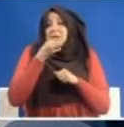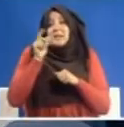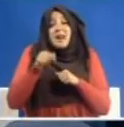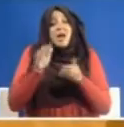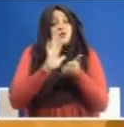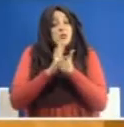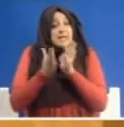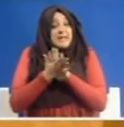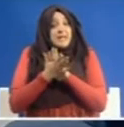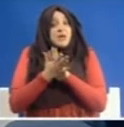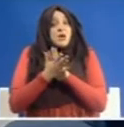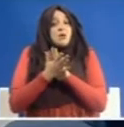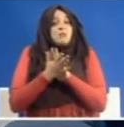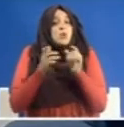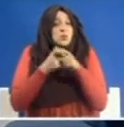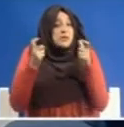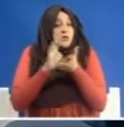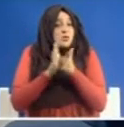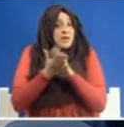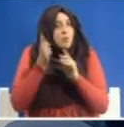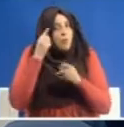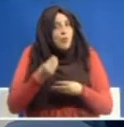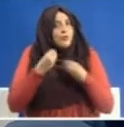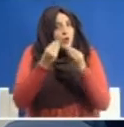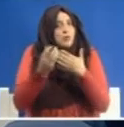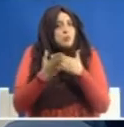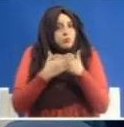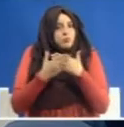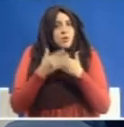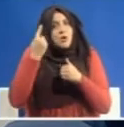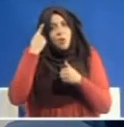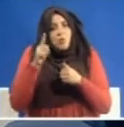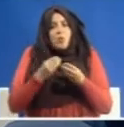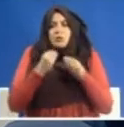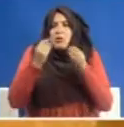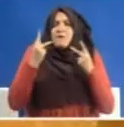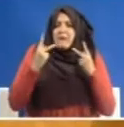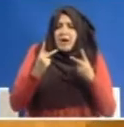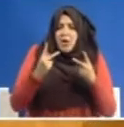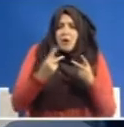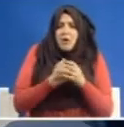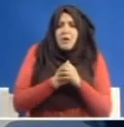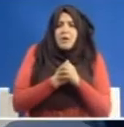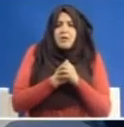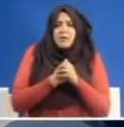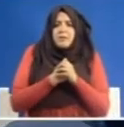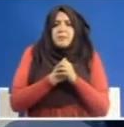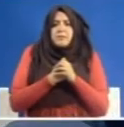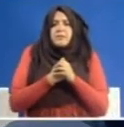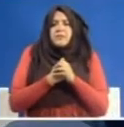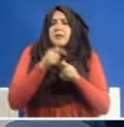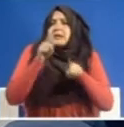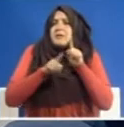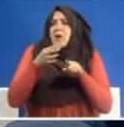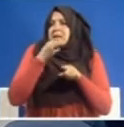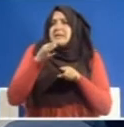أيضا تعطي هذه القيم، وكثير من الأحيان وجدنا مجموعة من القيم نراها مثلا يتقاسمها بعض الشباب مثلا في